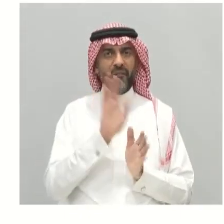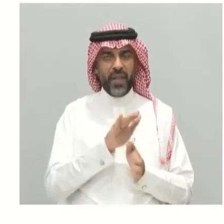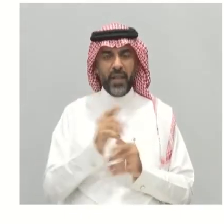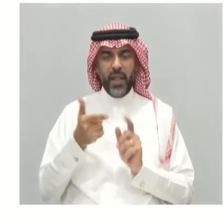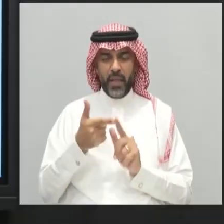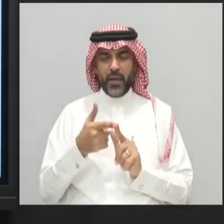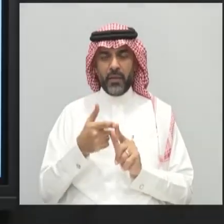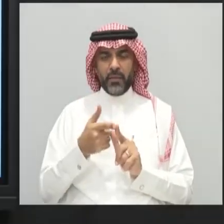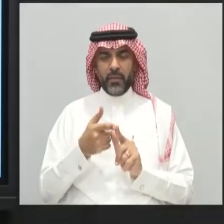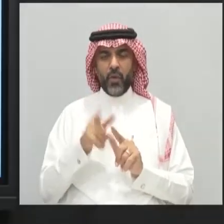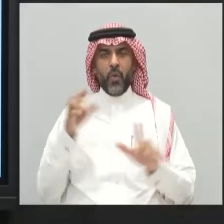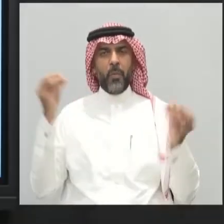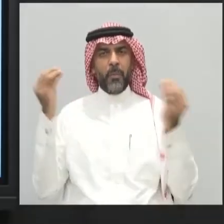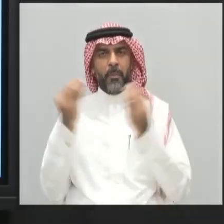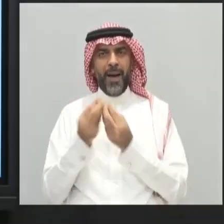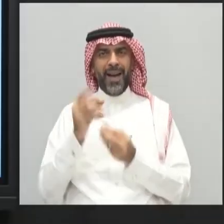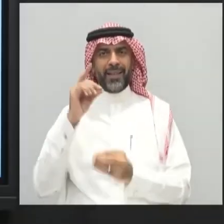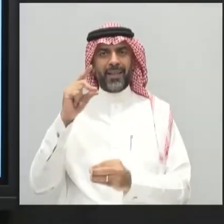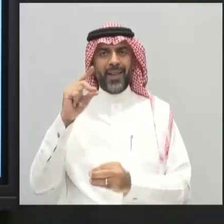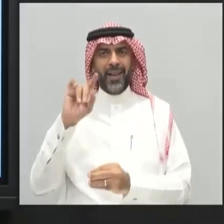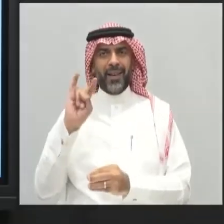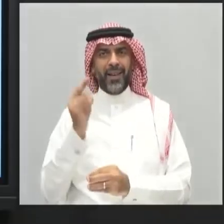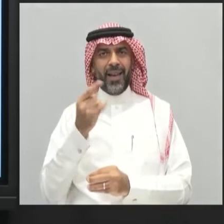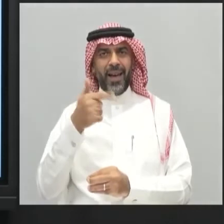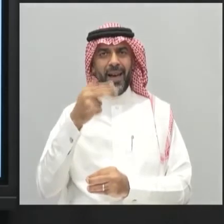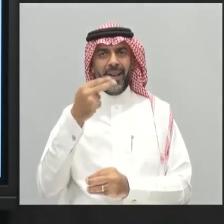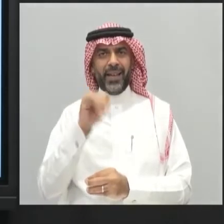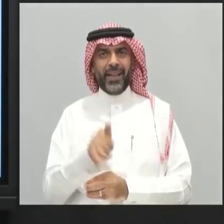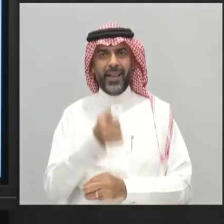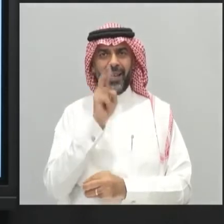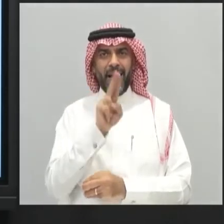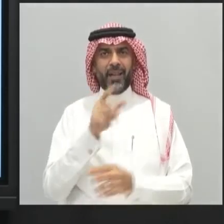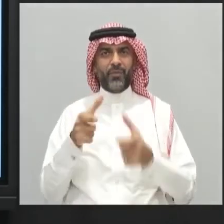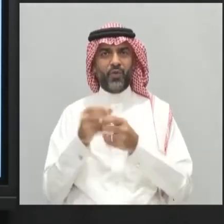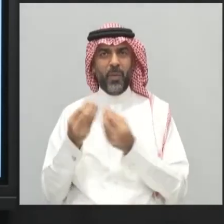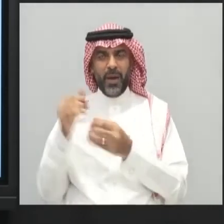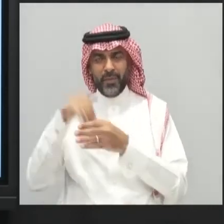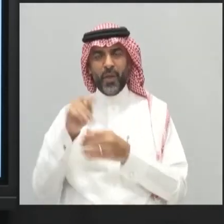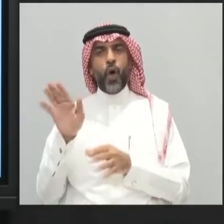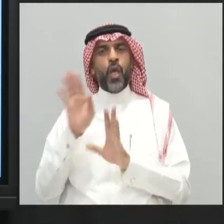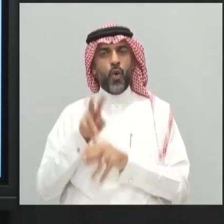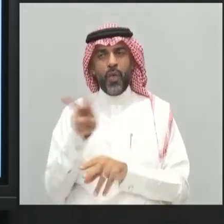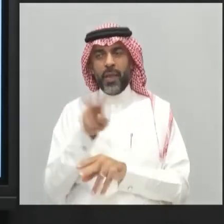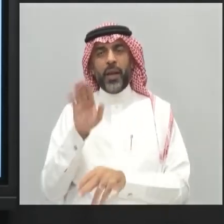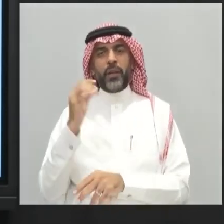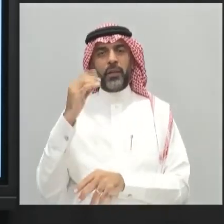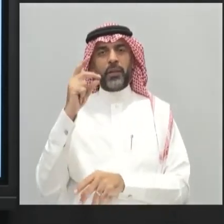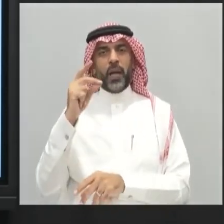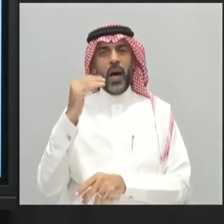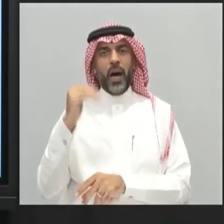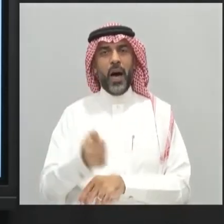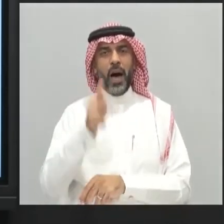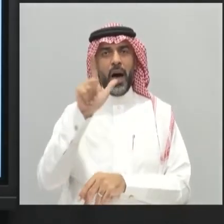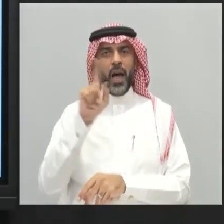ينتميان الى مملكه الطلائعيات بالاضافه انهم عباره عن طحالب وايضا كلاهما